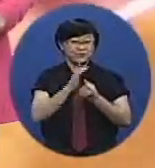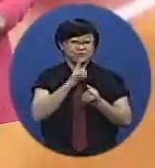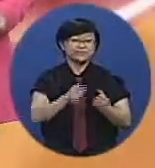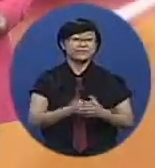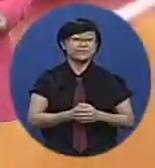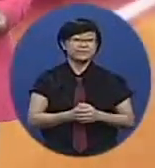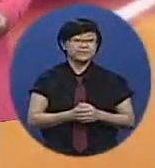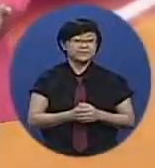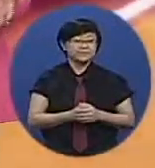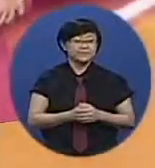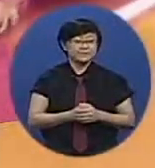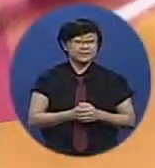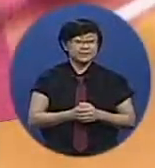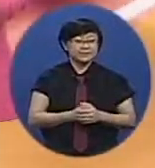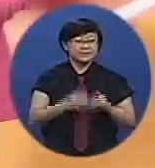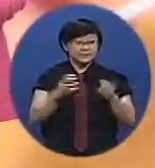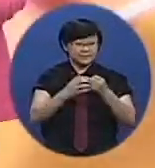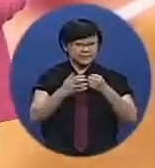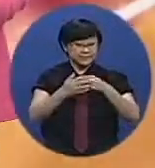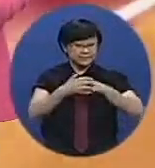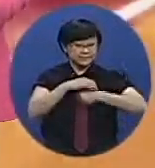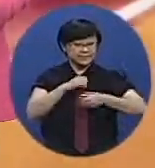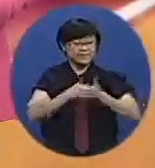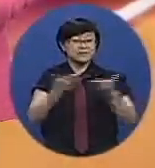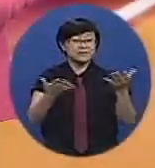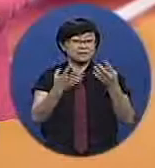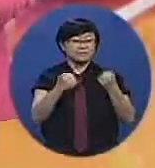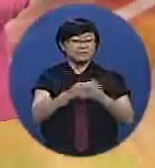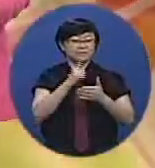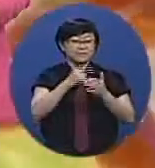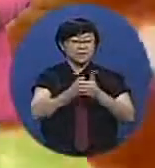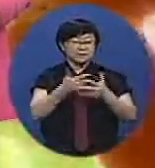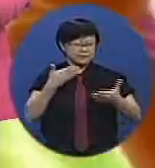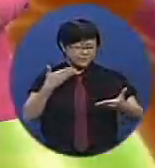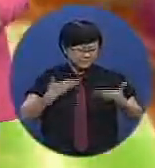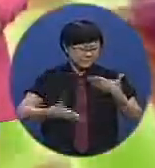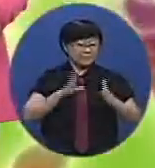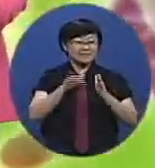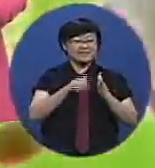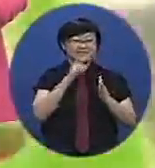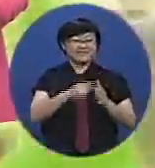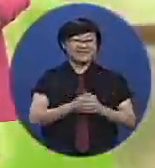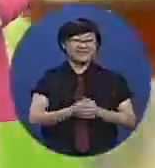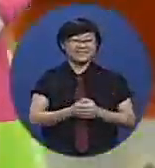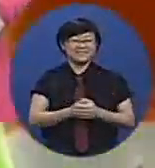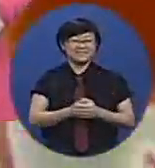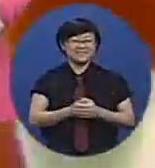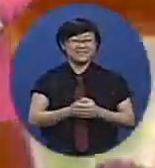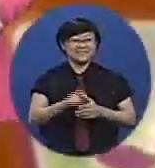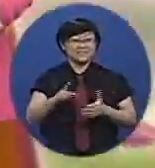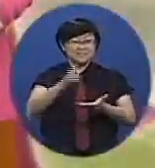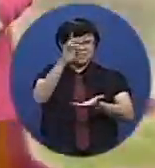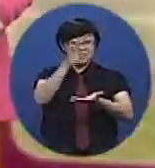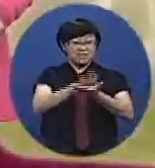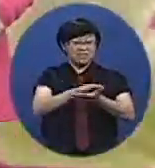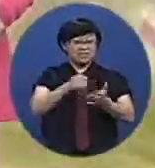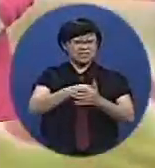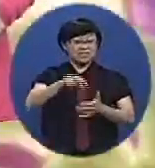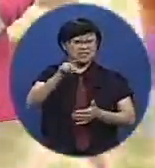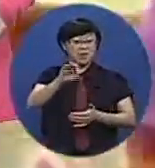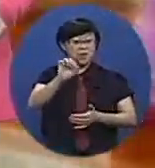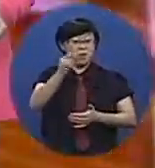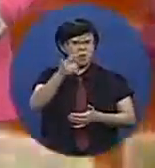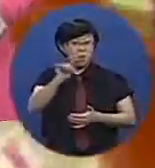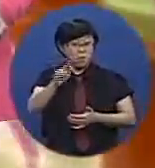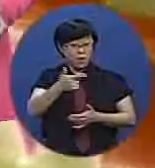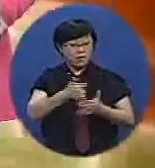도와주시고. 배농사가 일이 많아요. 지금 한참 바쁠 때죠. 그리고 왜 그러시군요. 그 천안의 성환배 아주